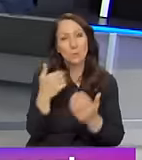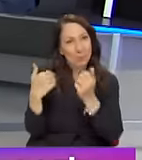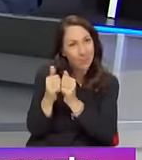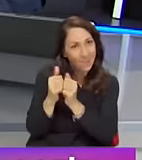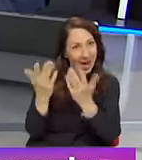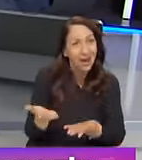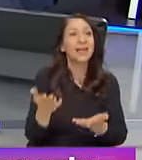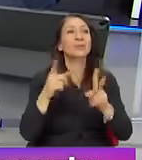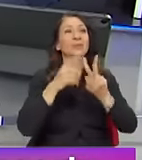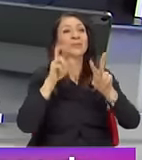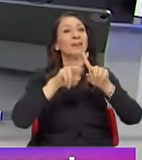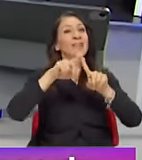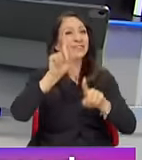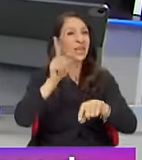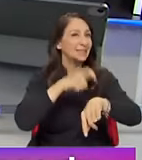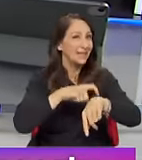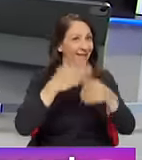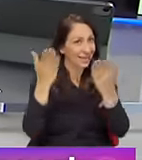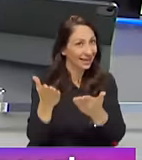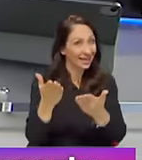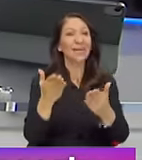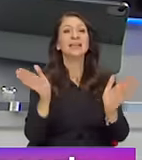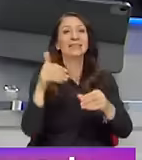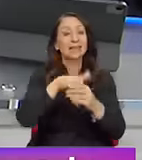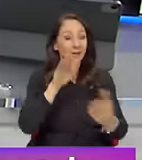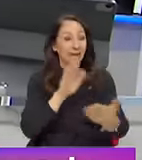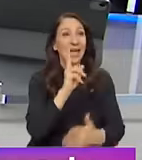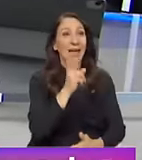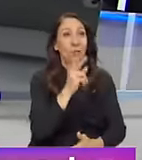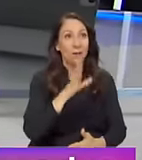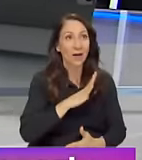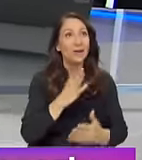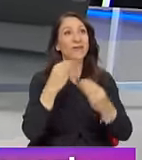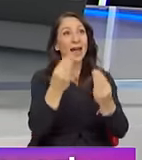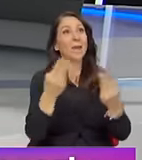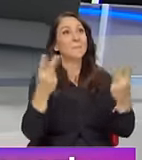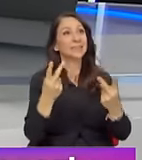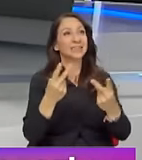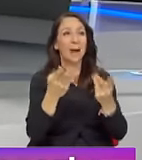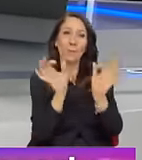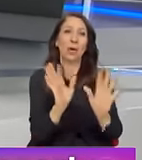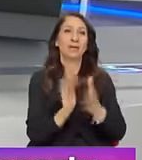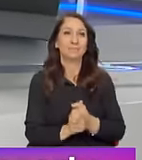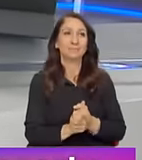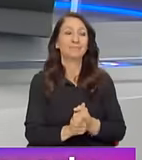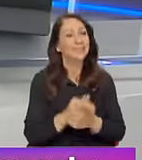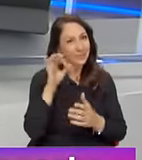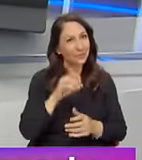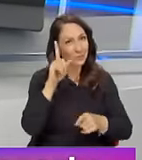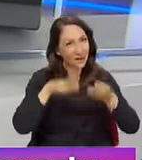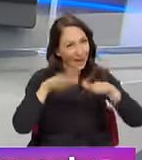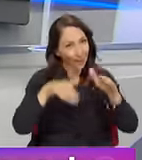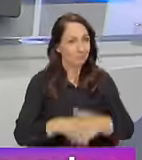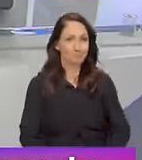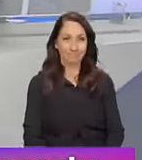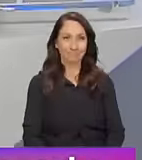İmamoğlu yine NAV ekranlarında çalar saatteydi. Sandığa 2 gün kala verilen mesajlar bu şekilde. Şimdi bir